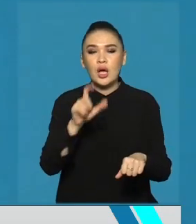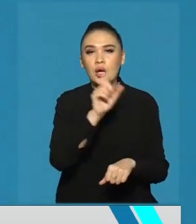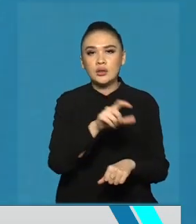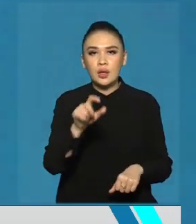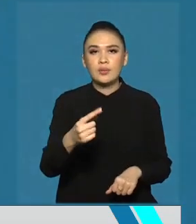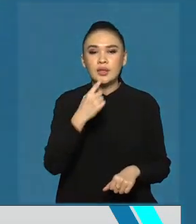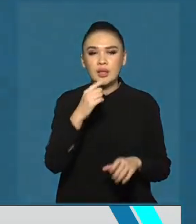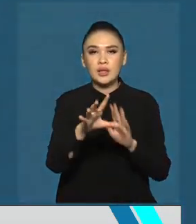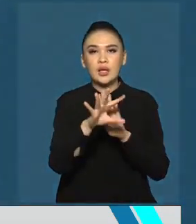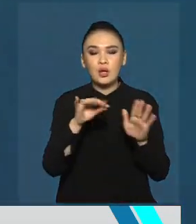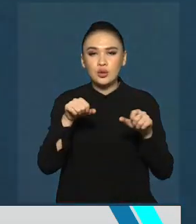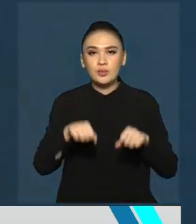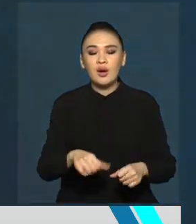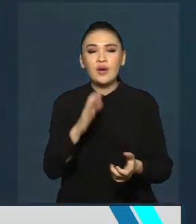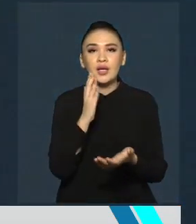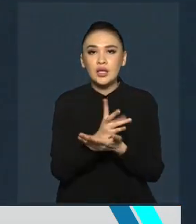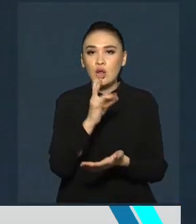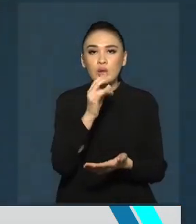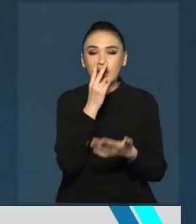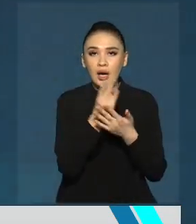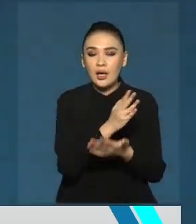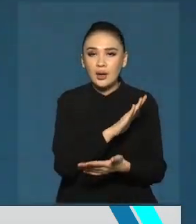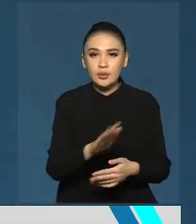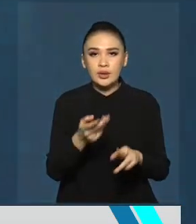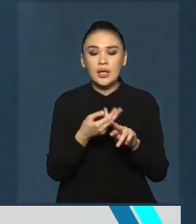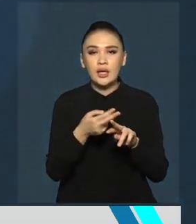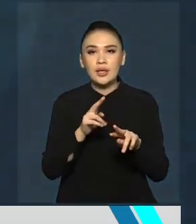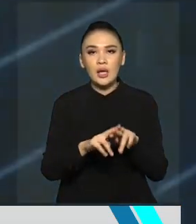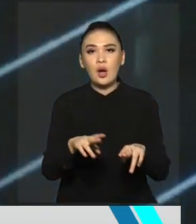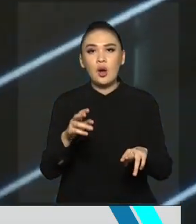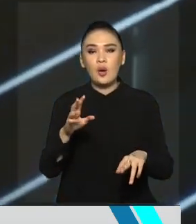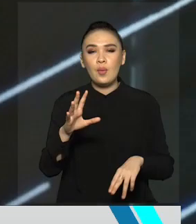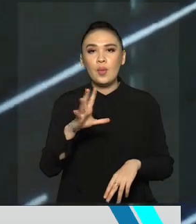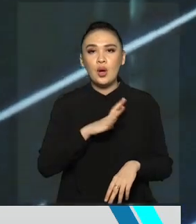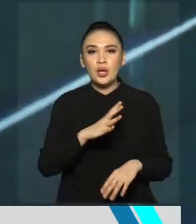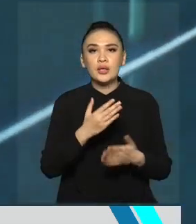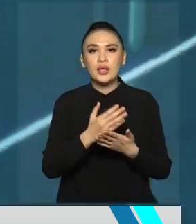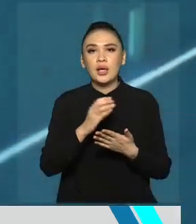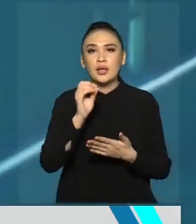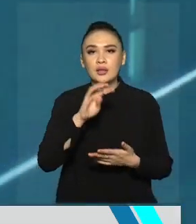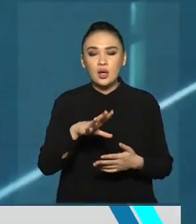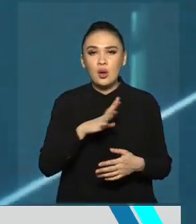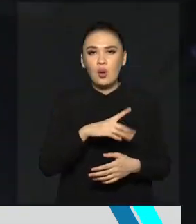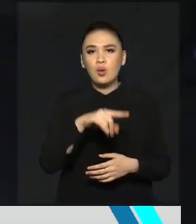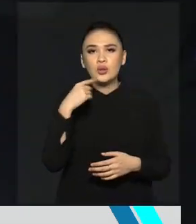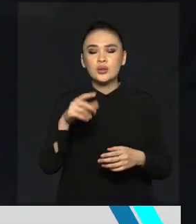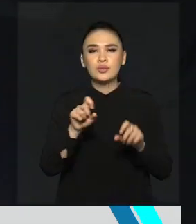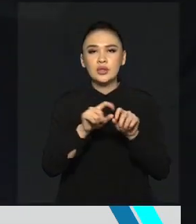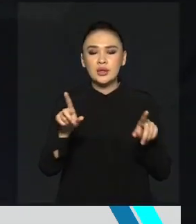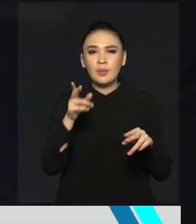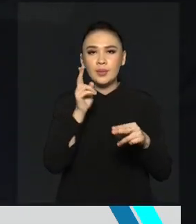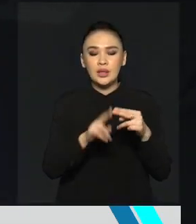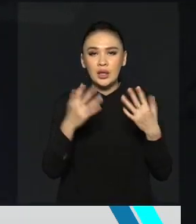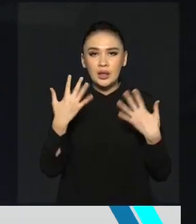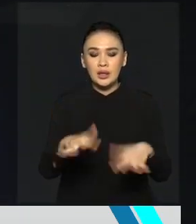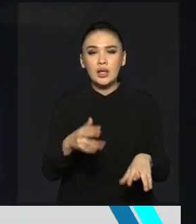сияқты. Бірақ соған қарамастан осы тұжырымдамада осы ОБТ-да есептелу жөнінде, орыс мектебін бітірген кезде, орыс